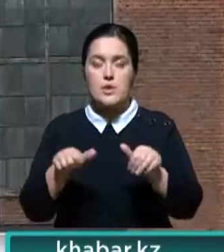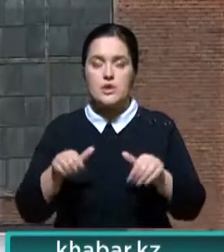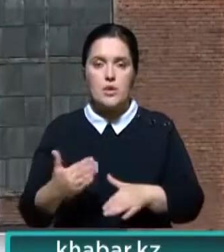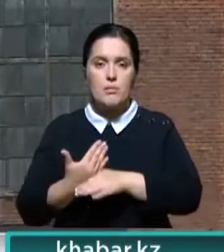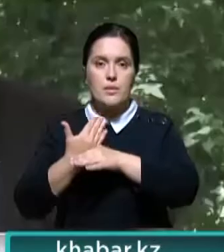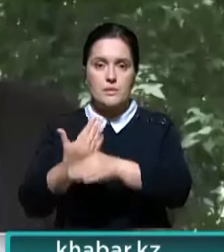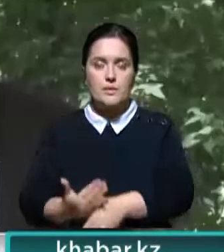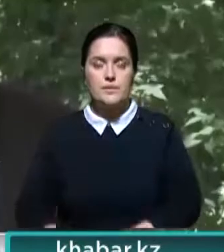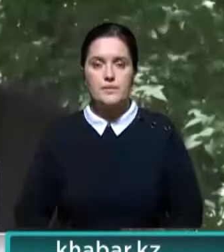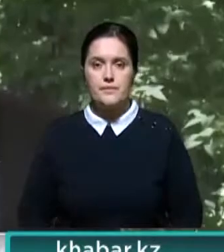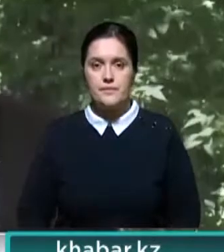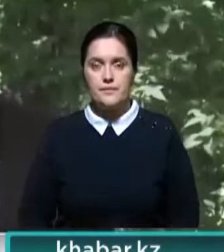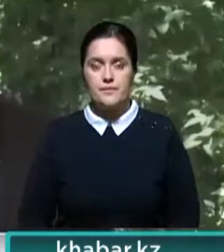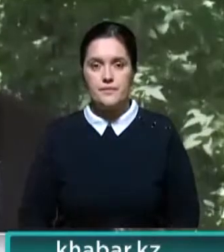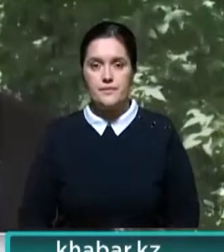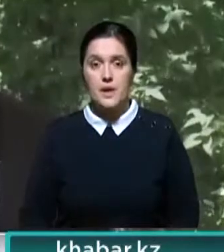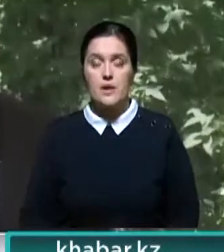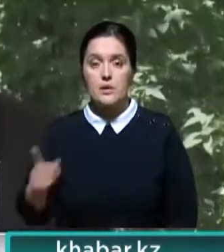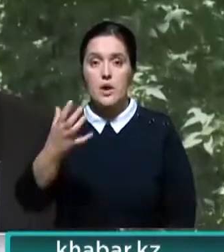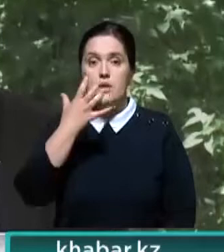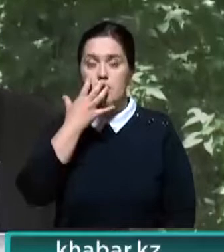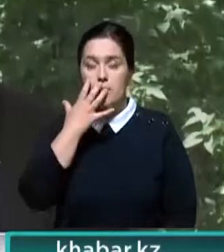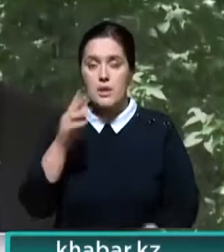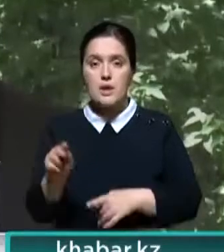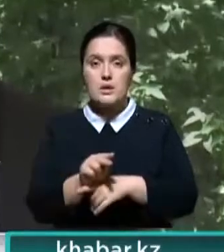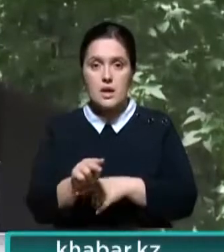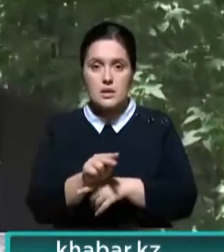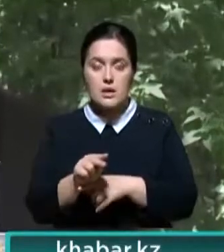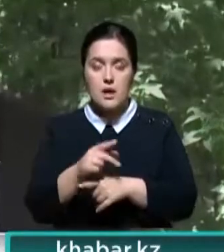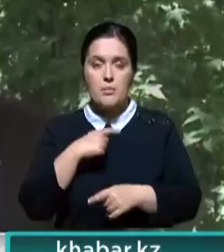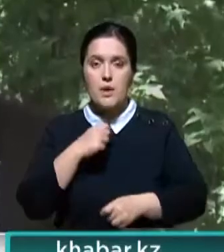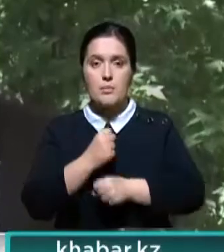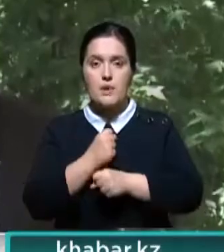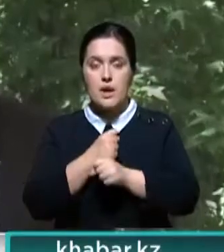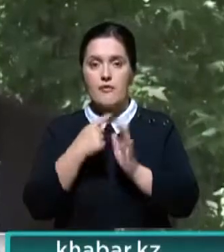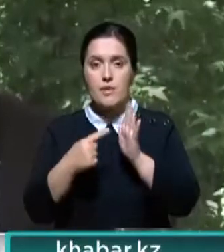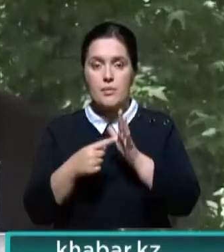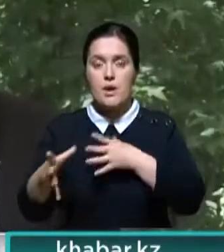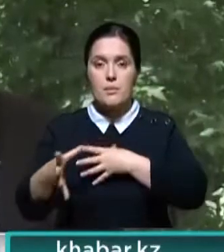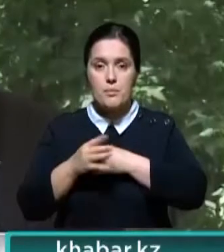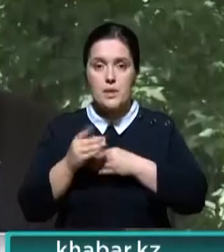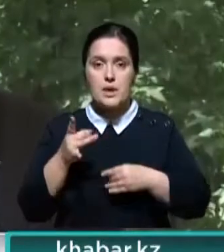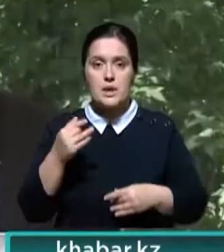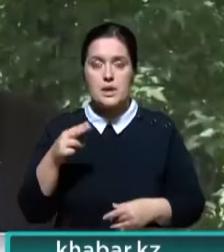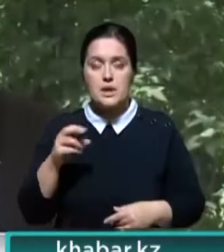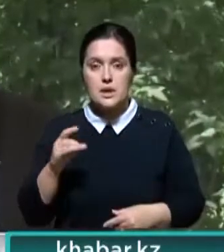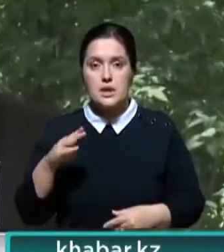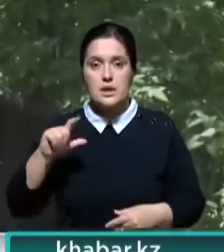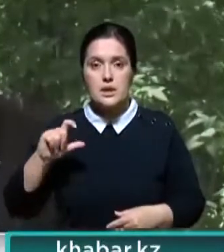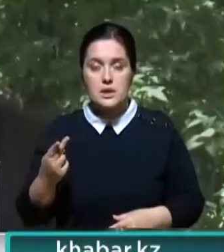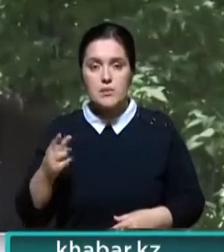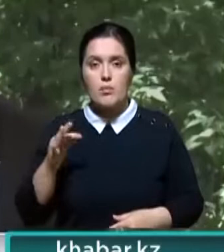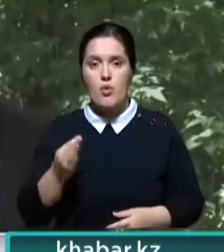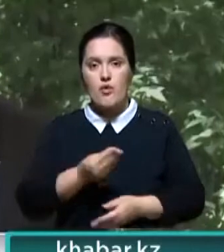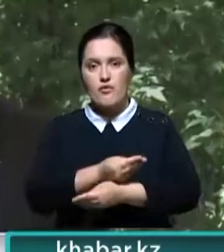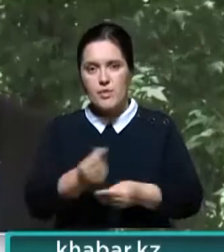помочь предприятию. Для того, чтобы тепловые сети отремонтировать, мы прорабатываем вопрос совместно с Риддер ТЭЦ по